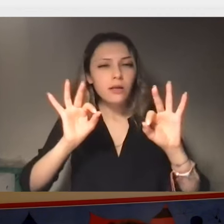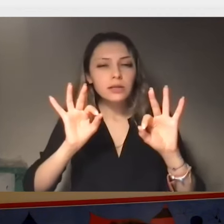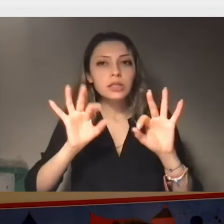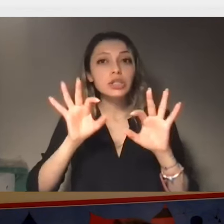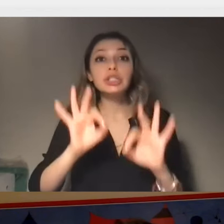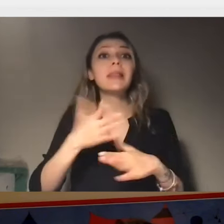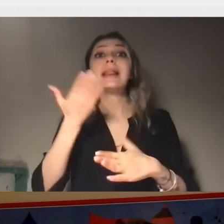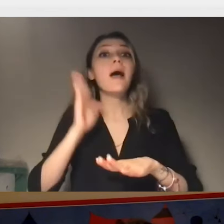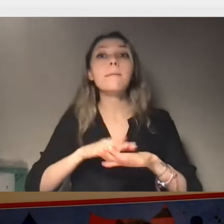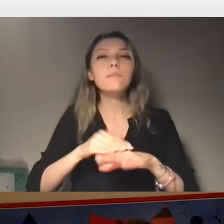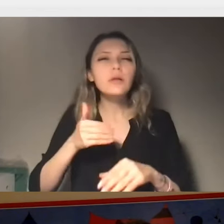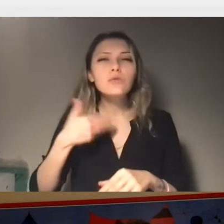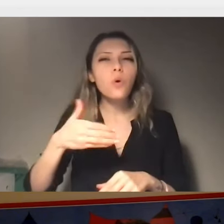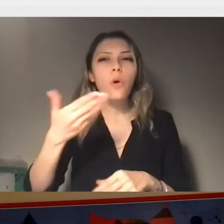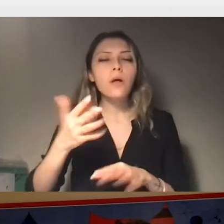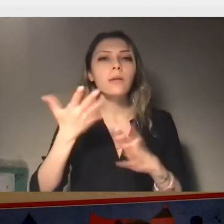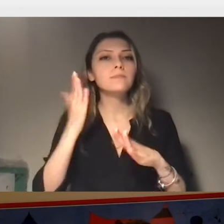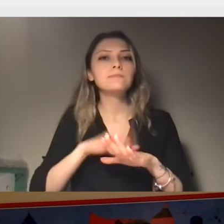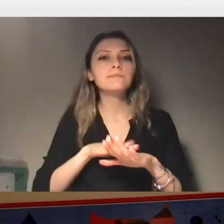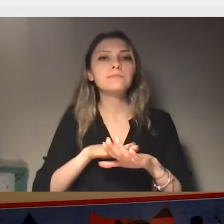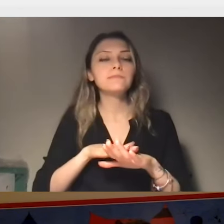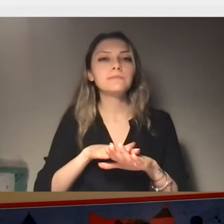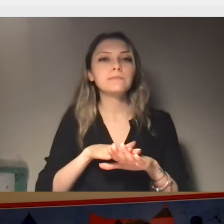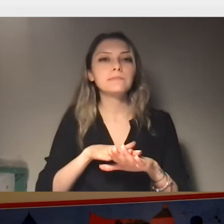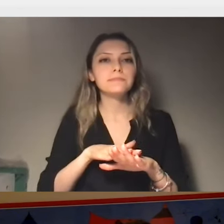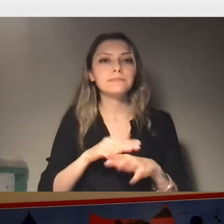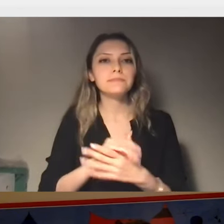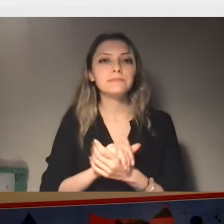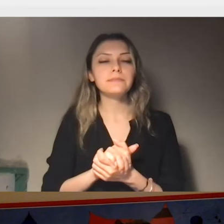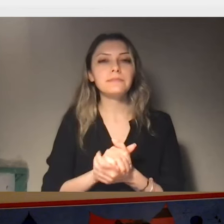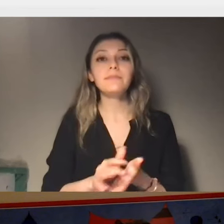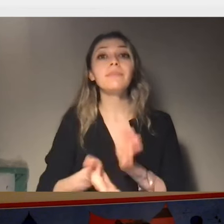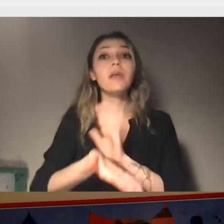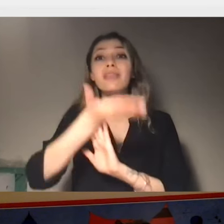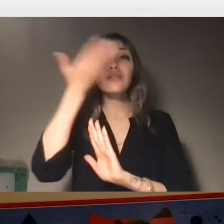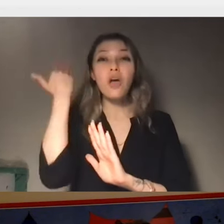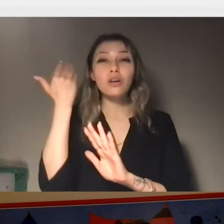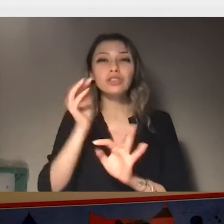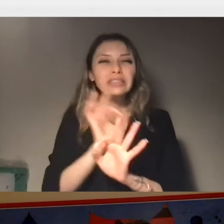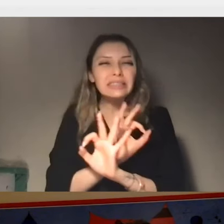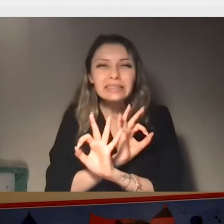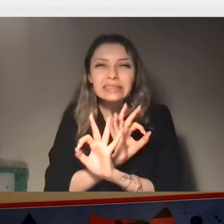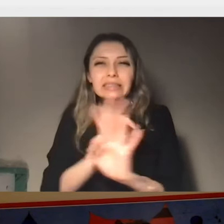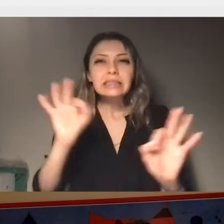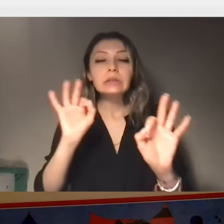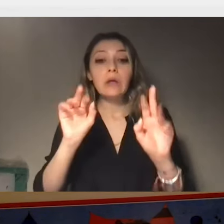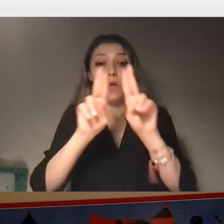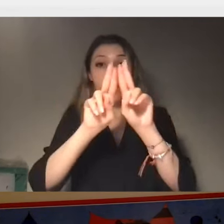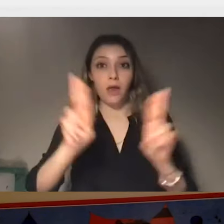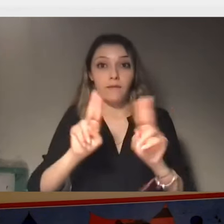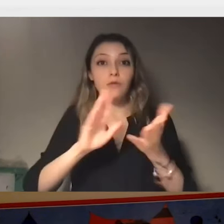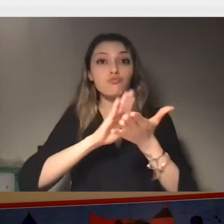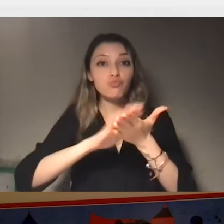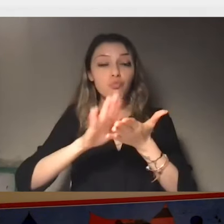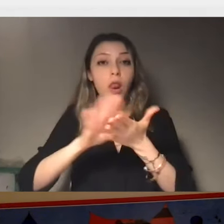aslında şey çağrısı, daha önce hiç evrensel periyodik inceleme süreçlerinde yer